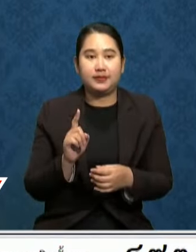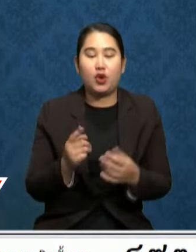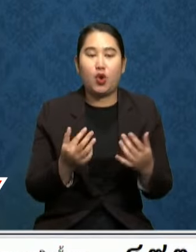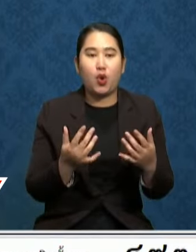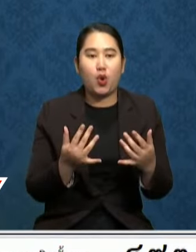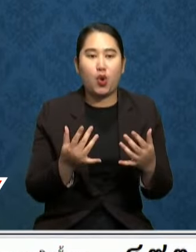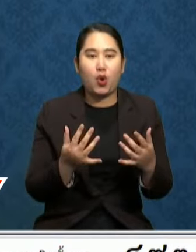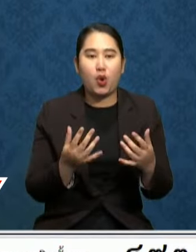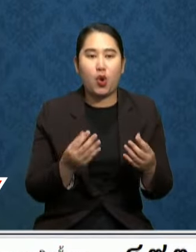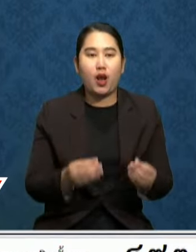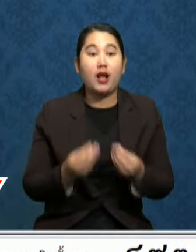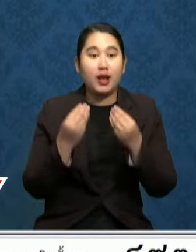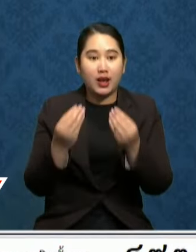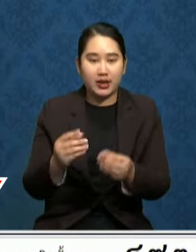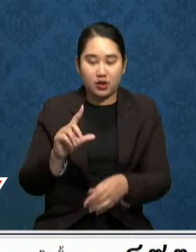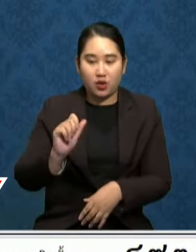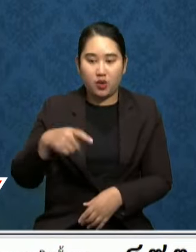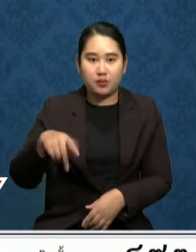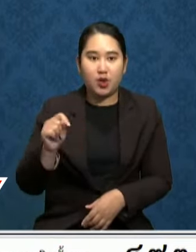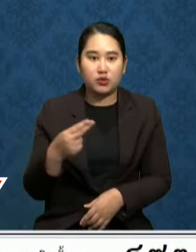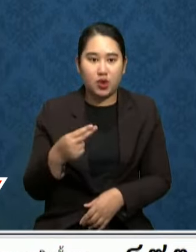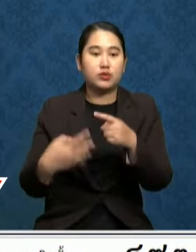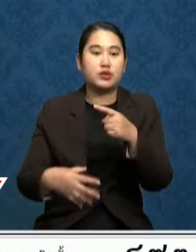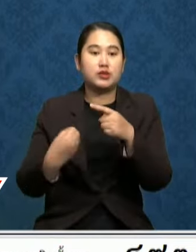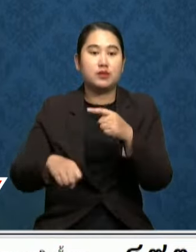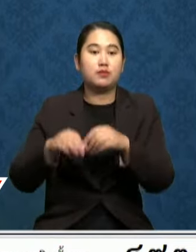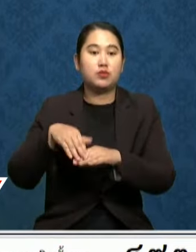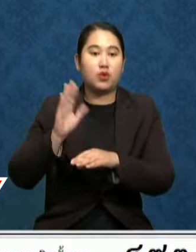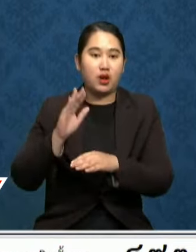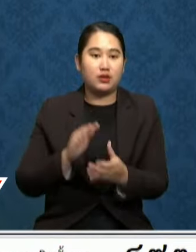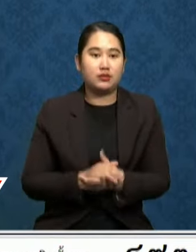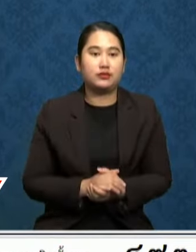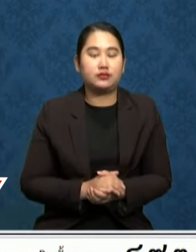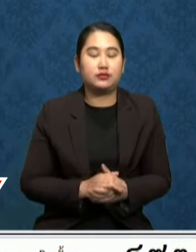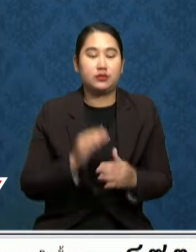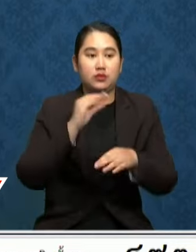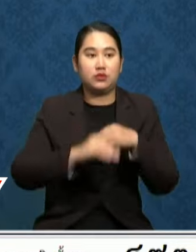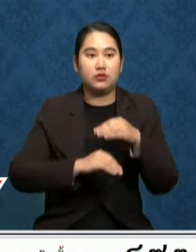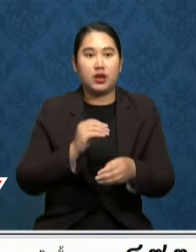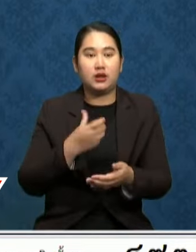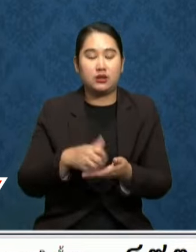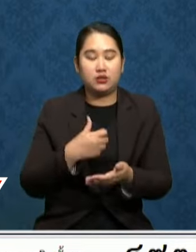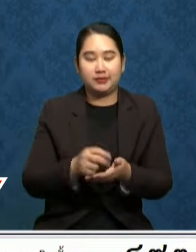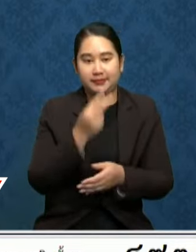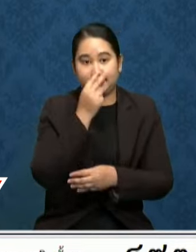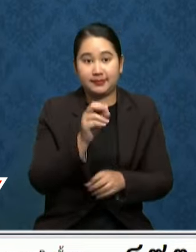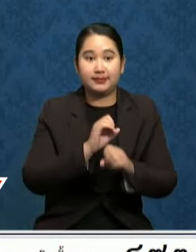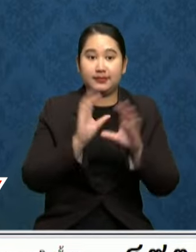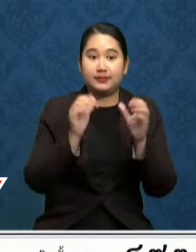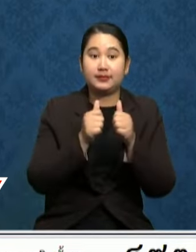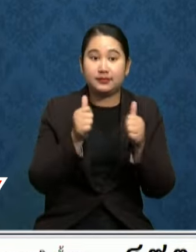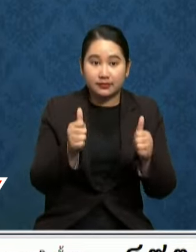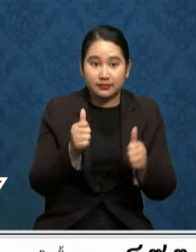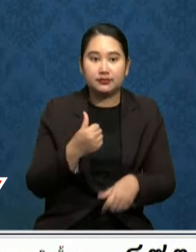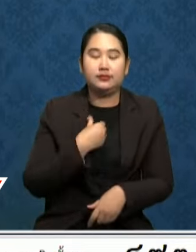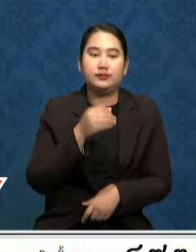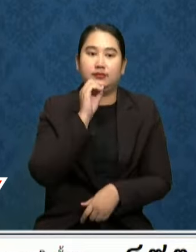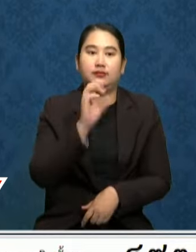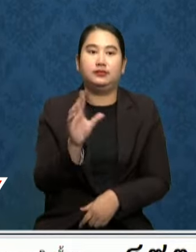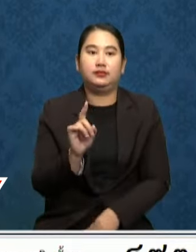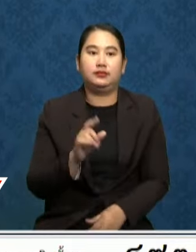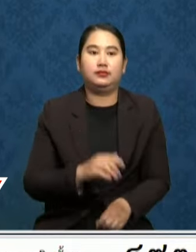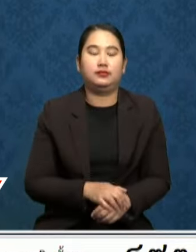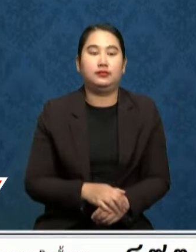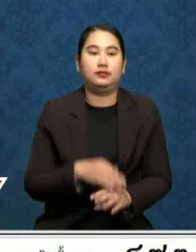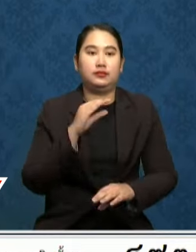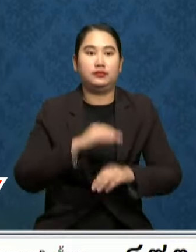รอส่งมอบพองถินไม่น้อยกา 10 โครงการอัี้กเปโครงการที่เป็นการสะท้อนได้เปอยดีว่ ที่ทานบอกว่าครงการนี้